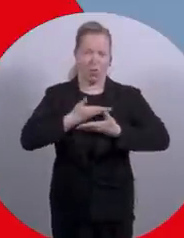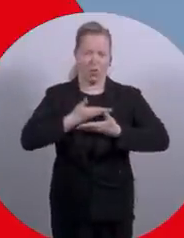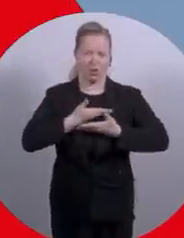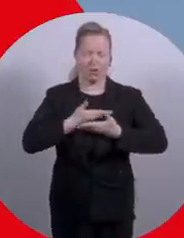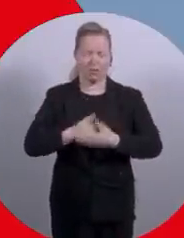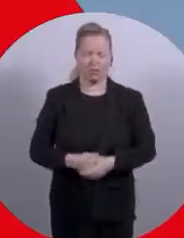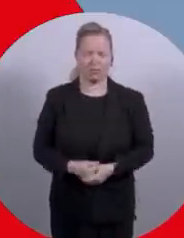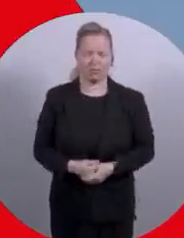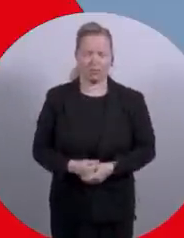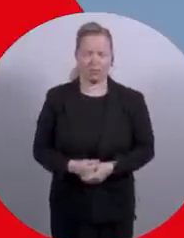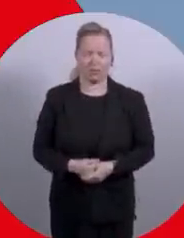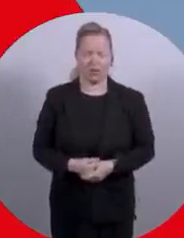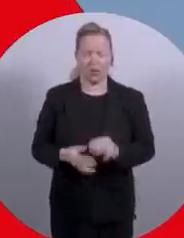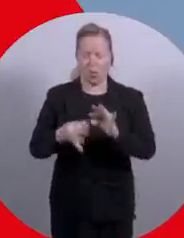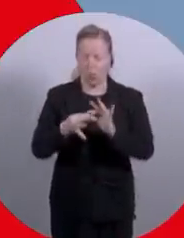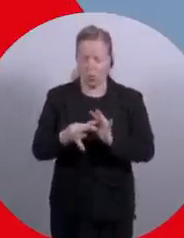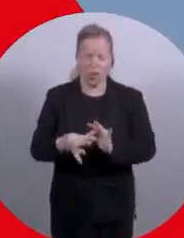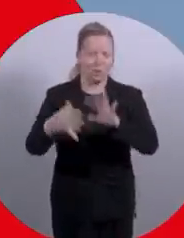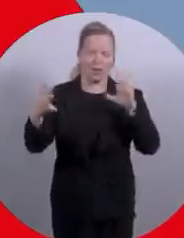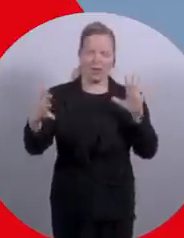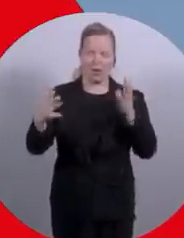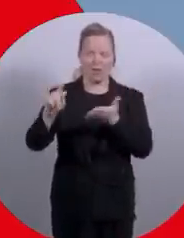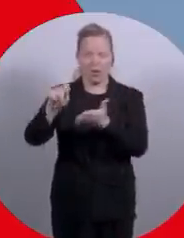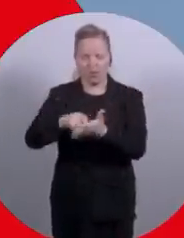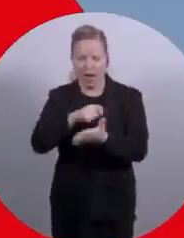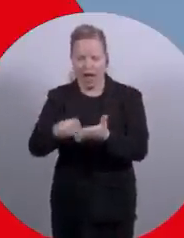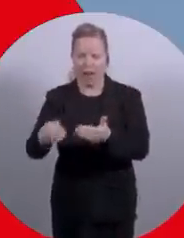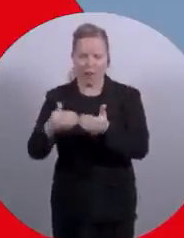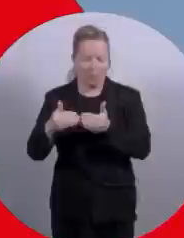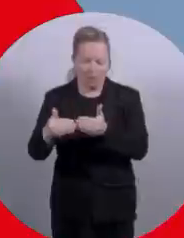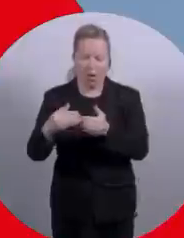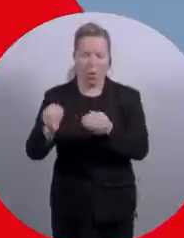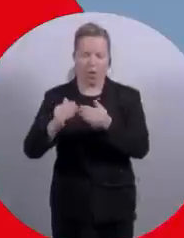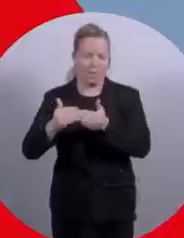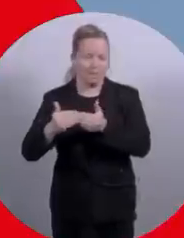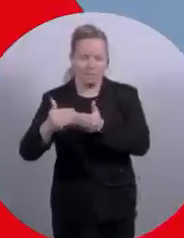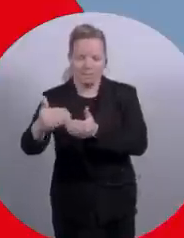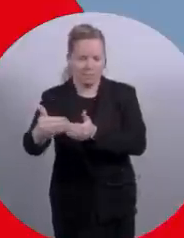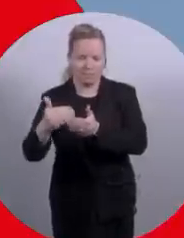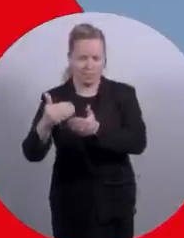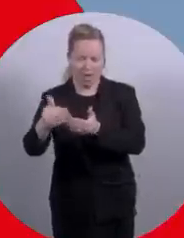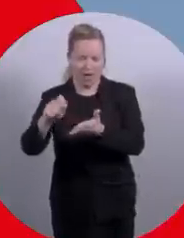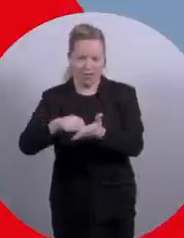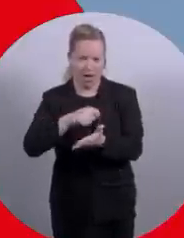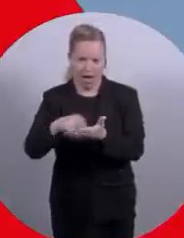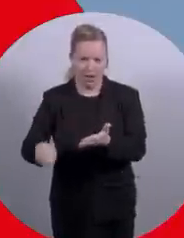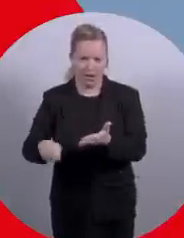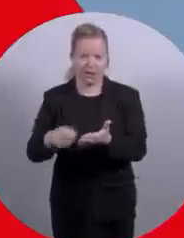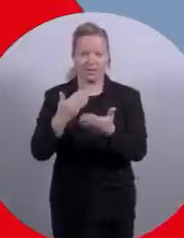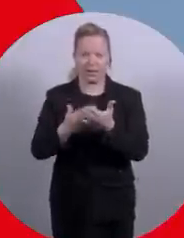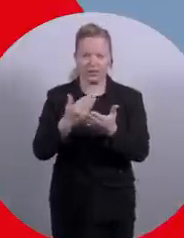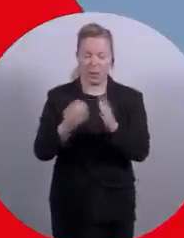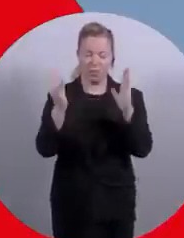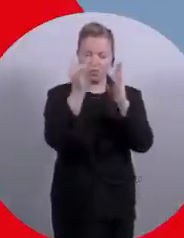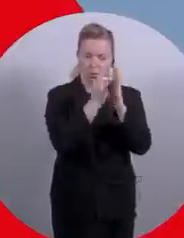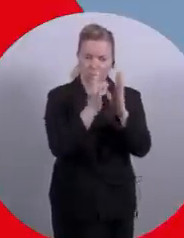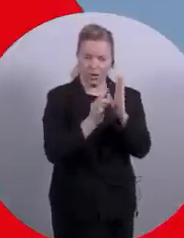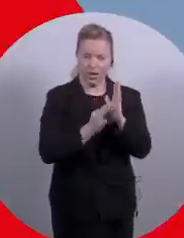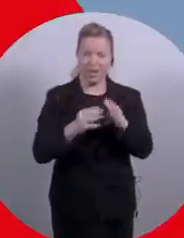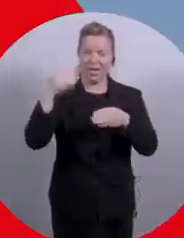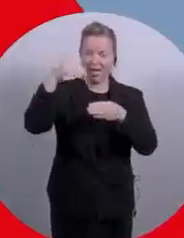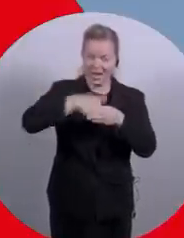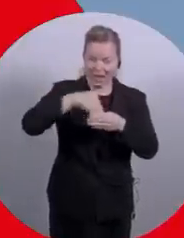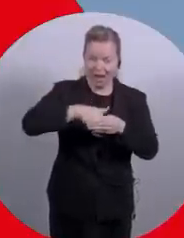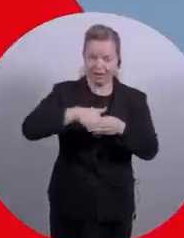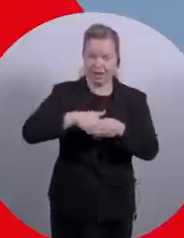bevorstehenden oder noch weiter entfernten Wahlen und deshalb werden wir die Punkte und dies geht die Inhalte auch ganz